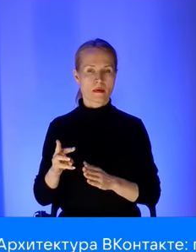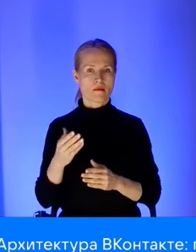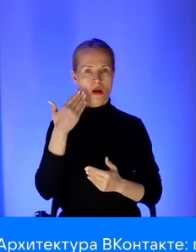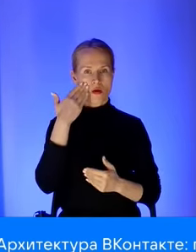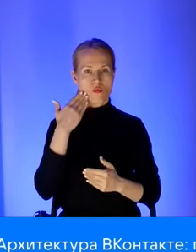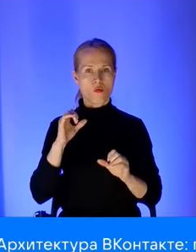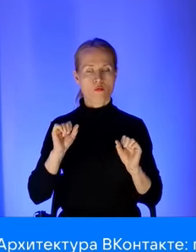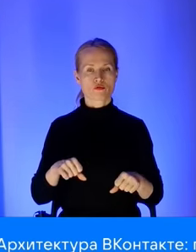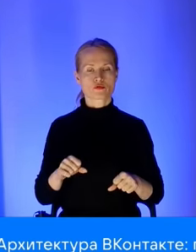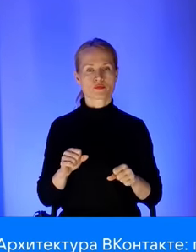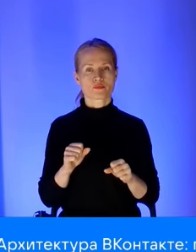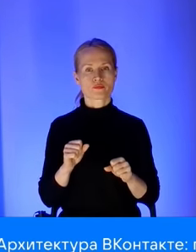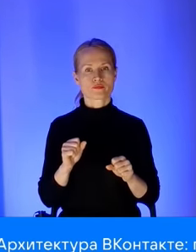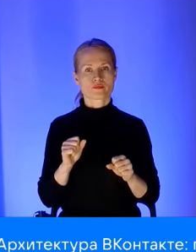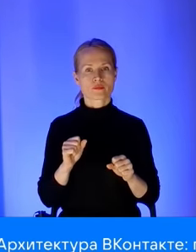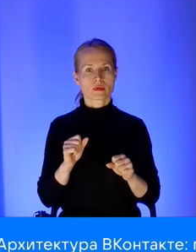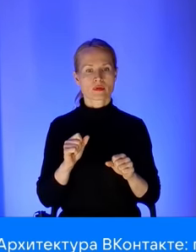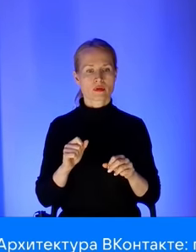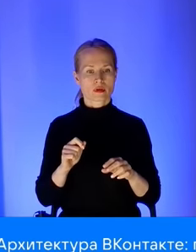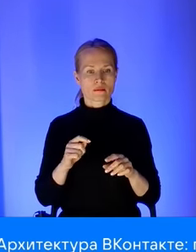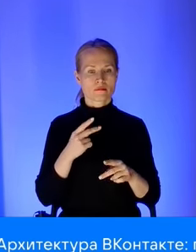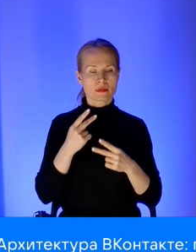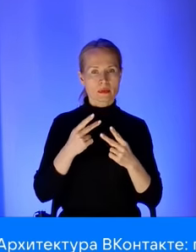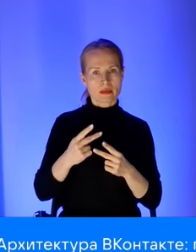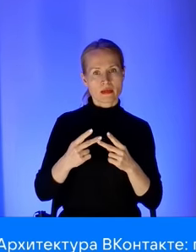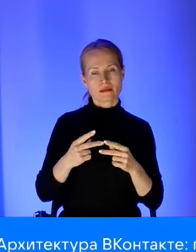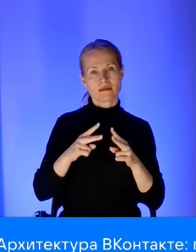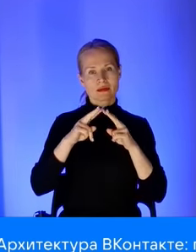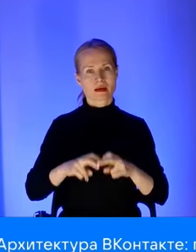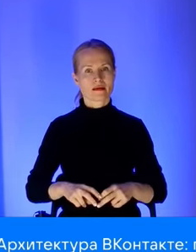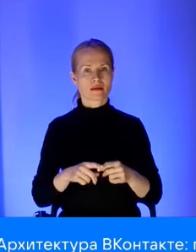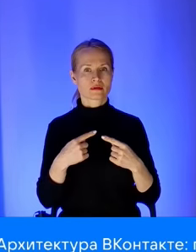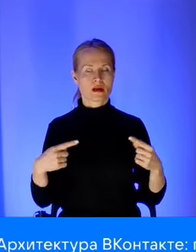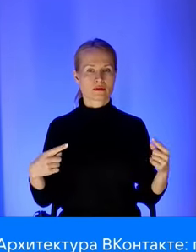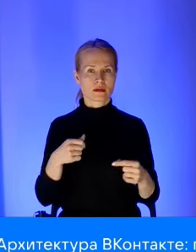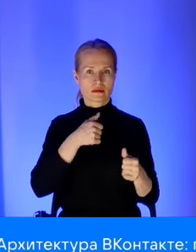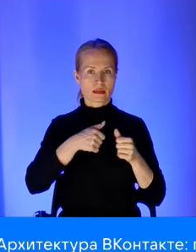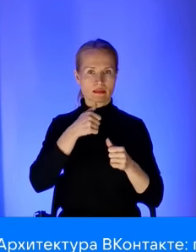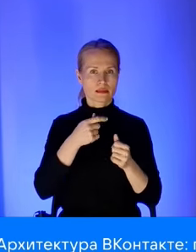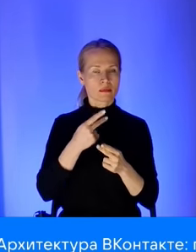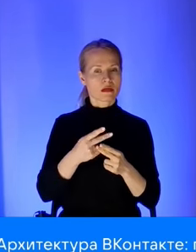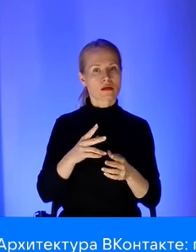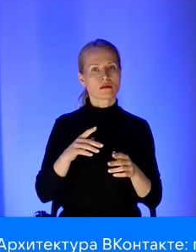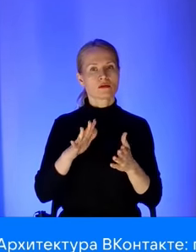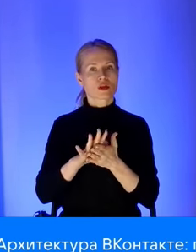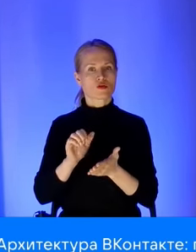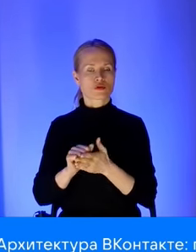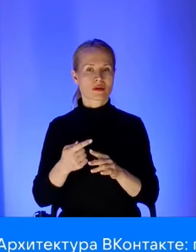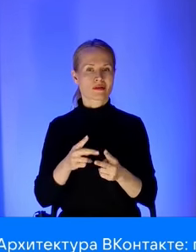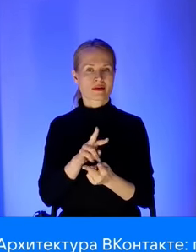можем позволение сказать замокать и гонять разные тесты и смотреть на нарушение этих инвариантов